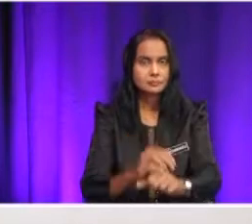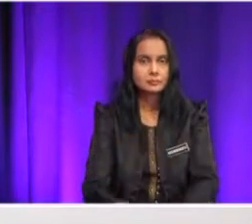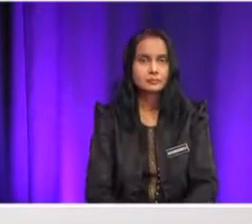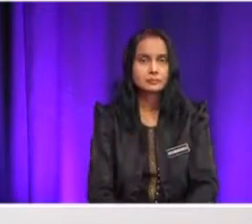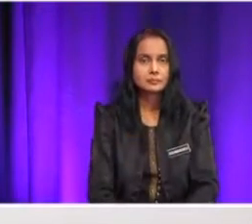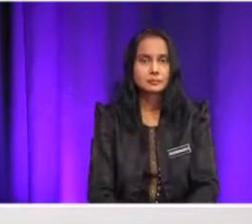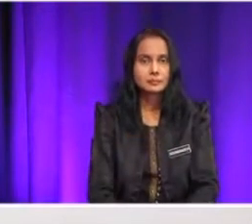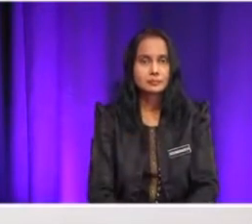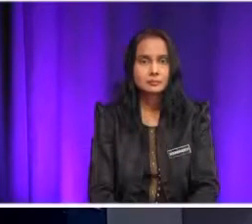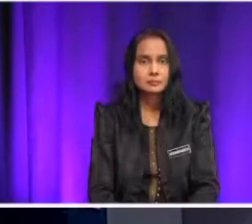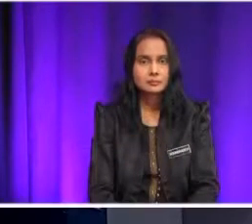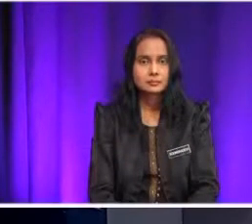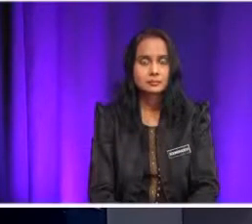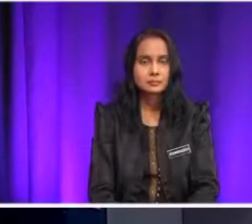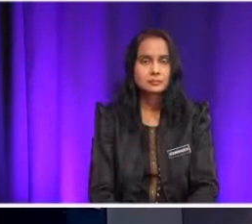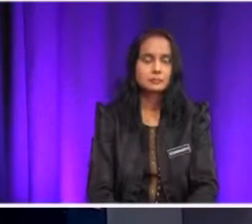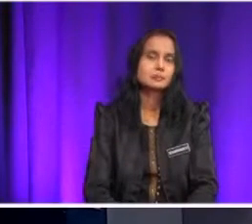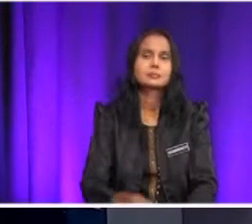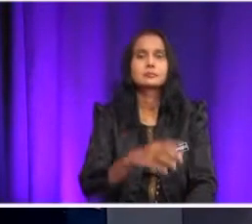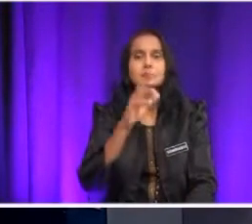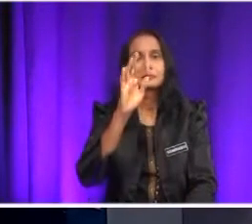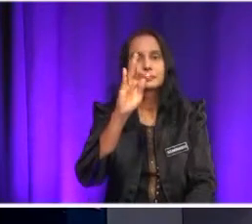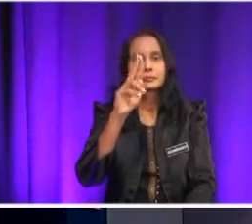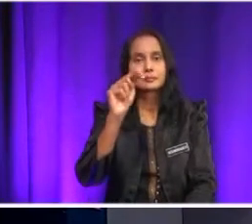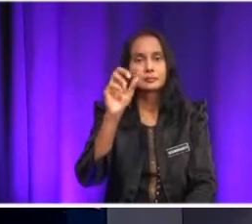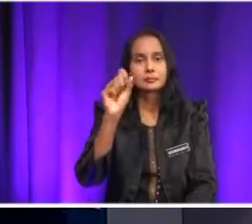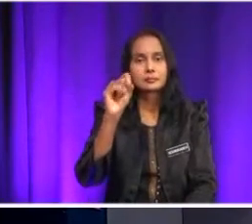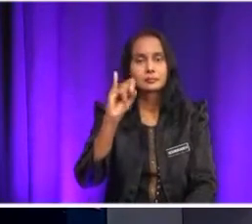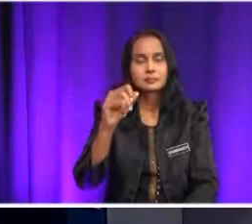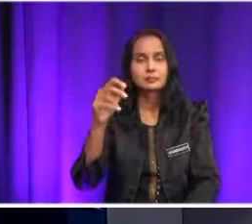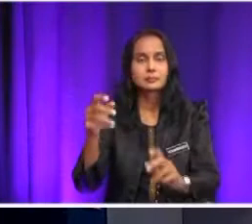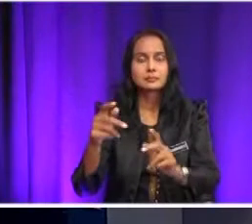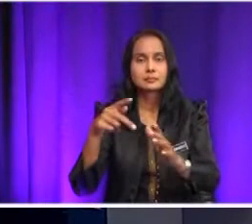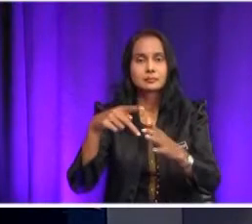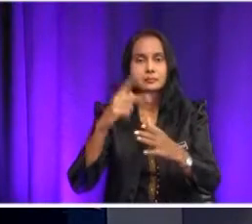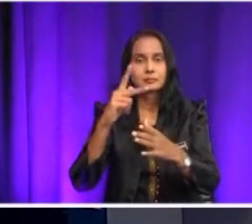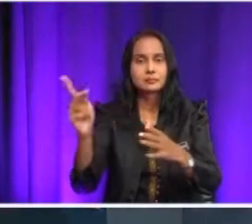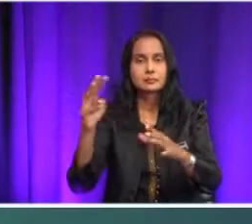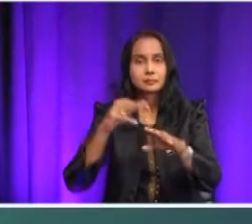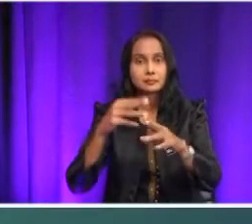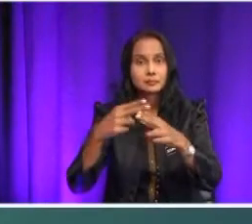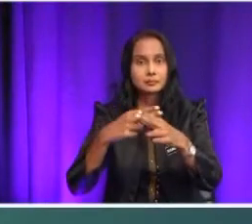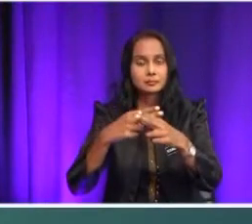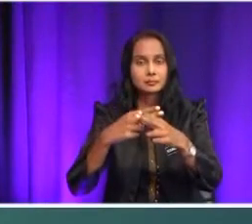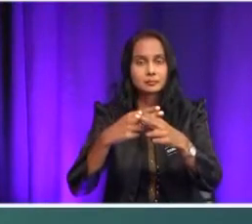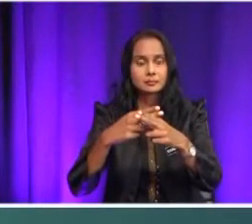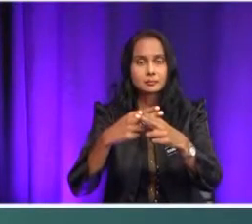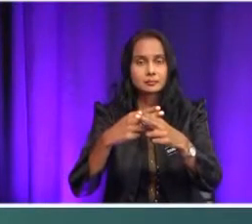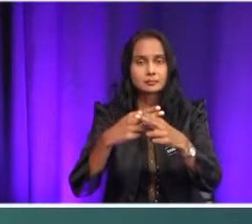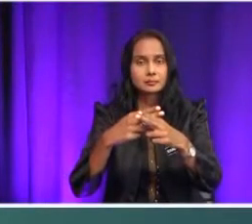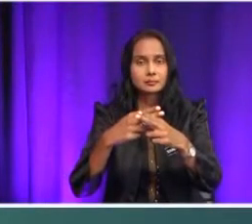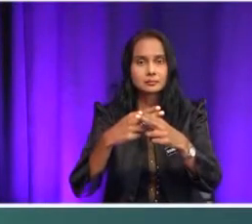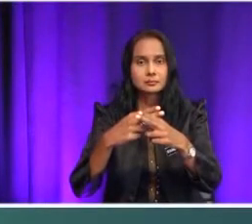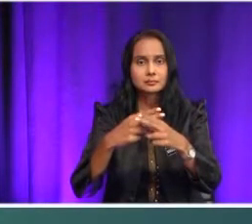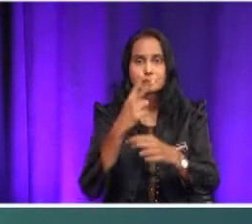pergi kepada fungsi pengeluaran jangka pendek apabila kita belajar tentang fungsi pengeluaran jangka pendek sebenarnya kita